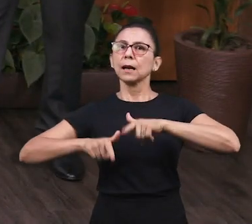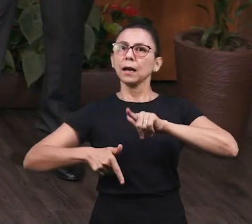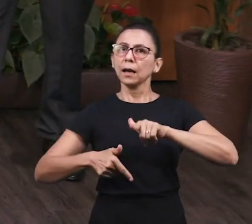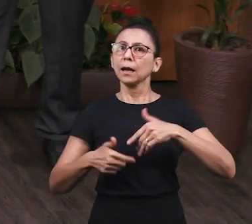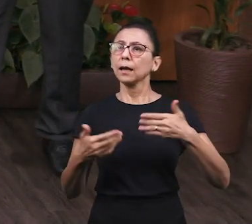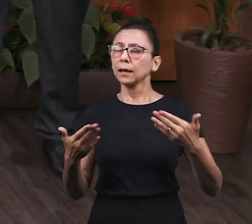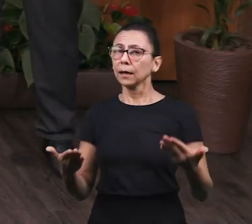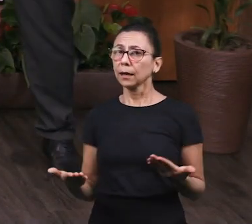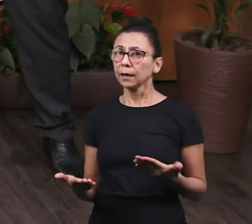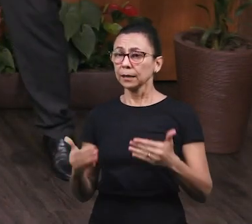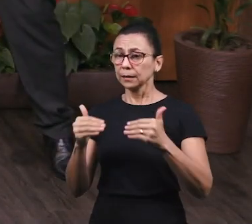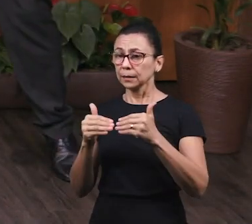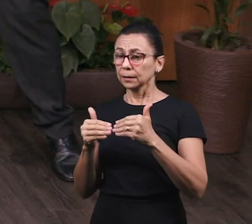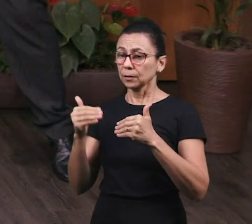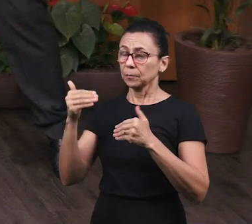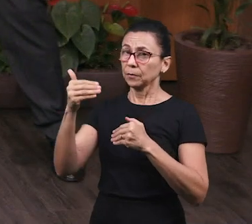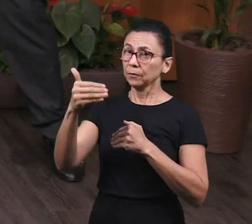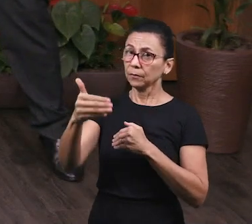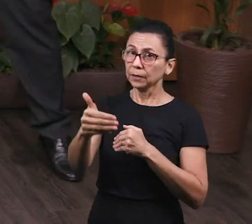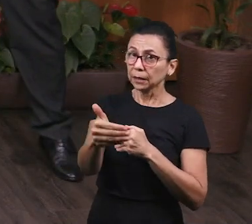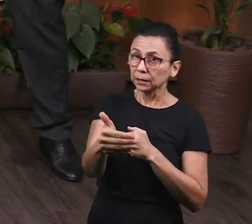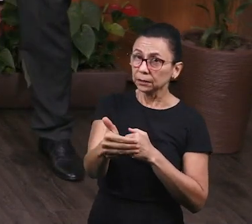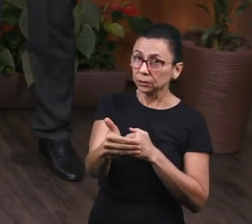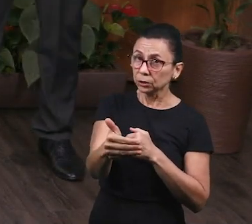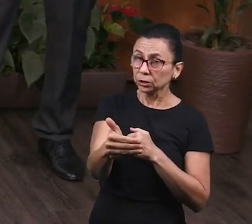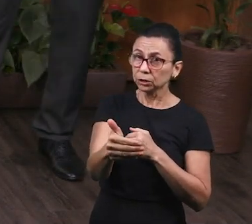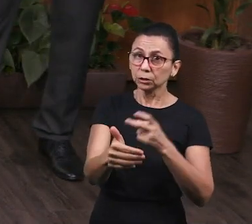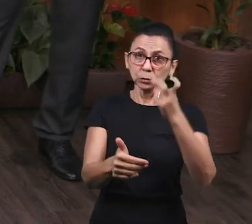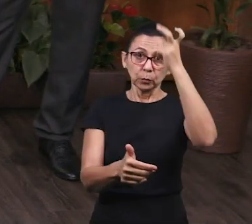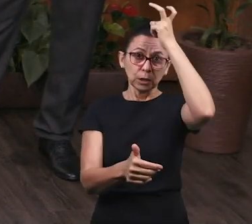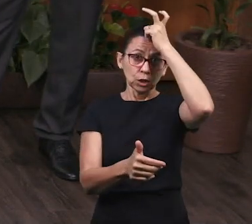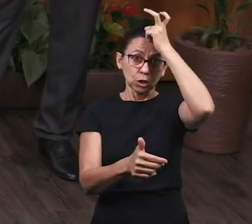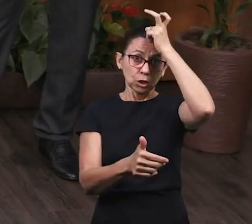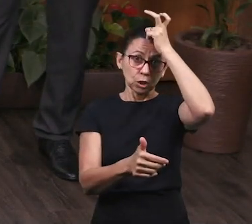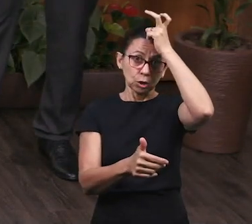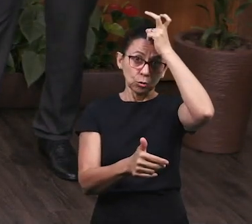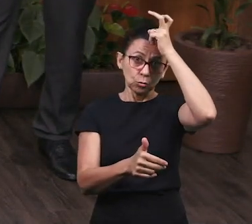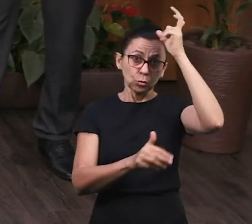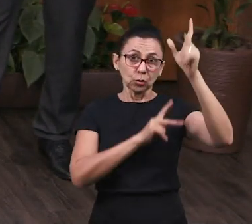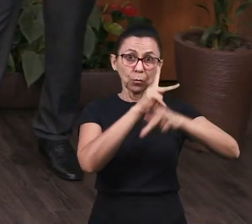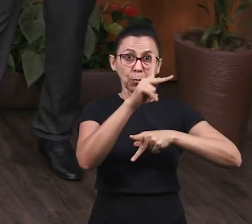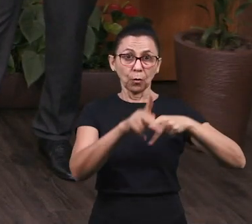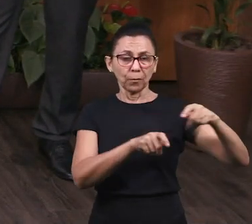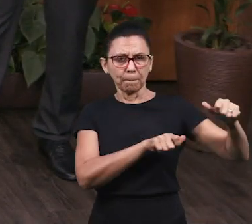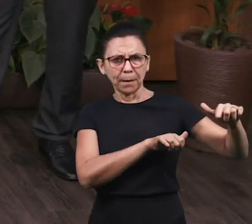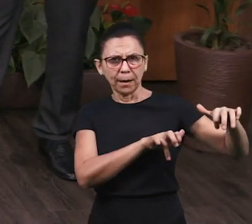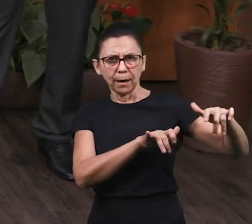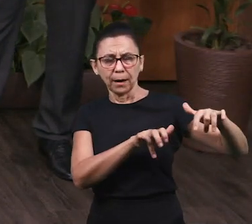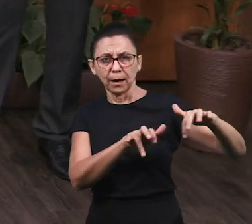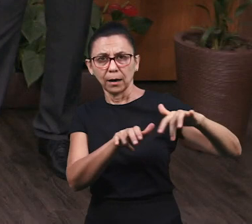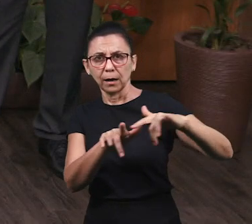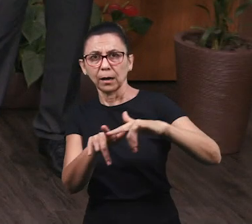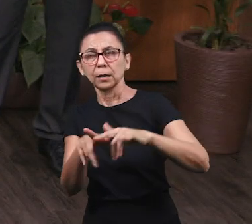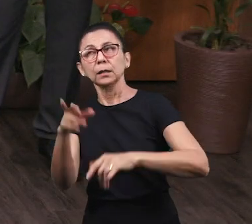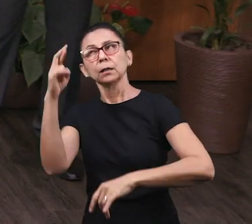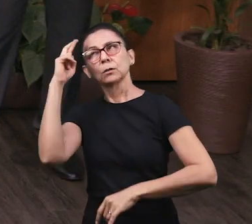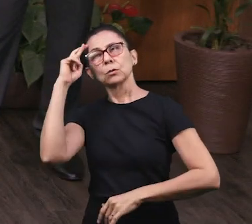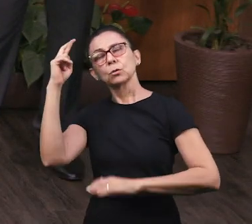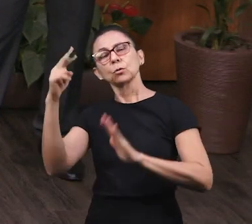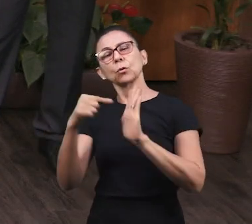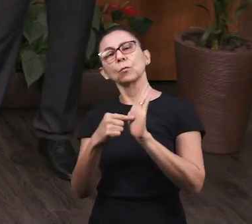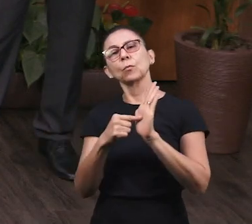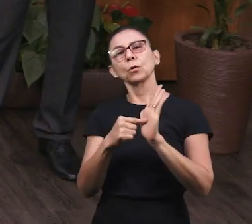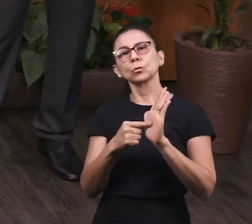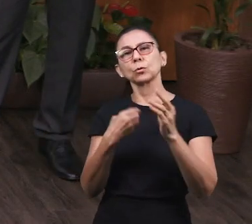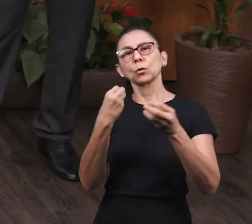Daniel, à partir de cette sortie d'Égypte que Dieu a révélé l'édification et l'utilisation